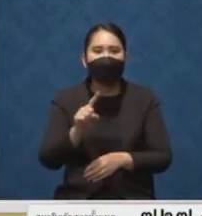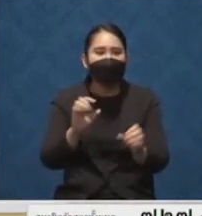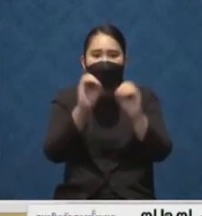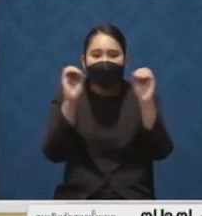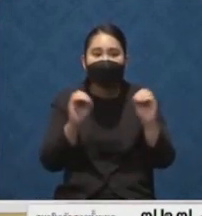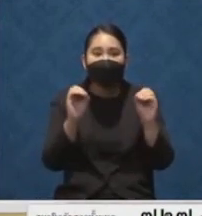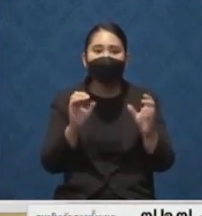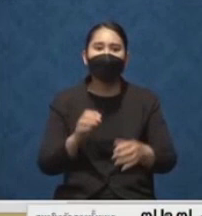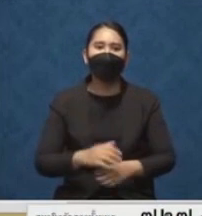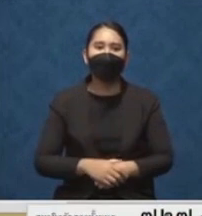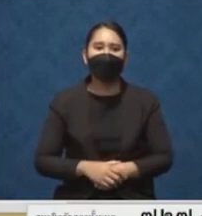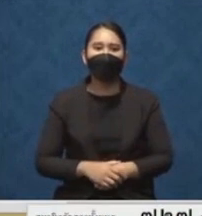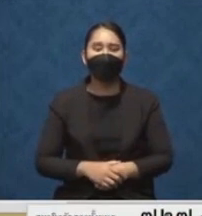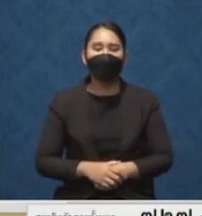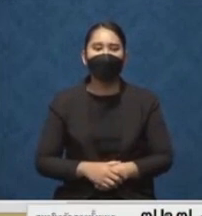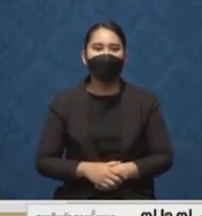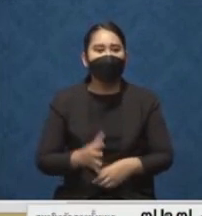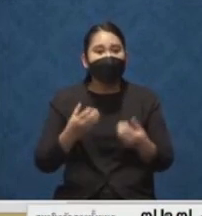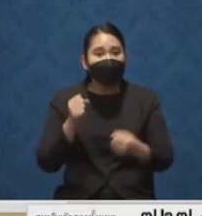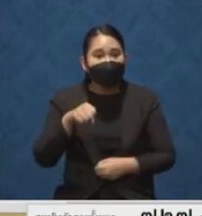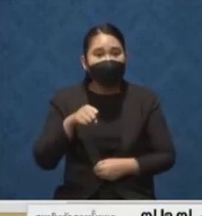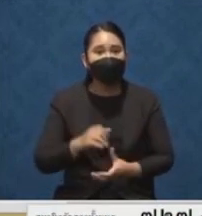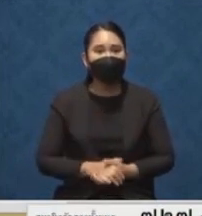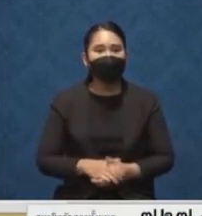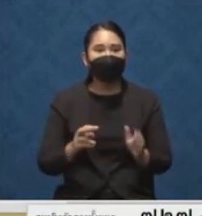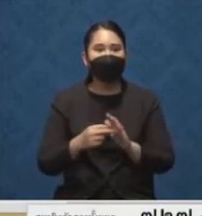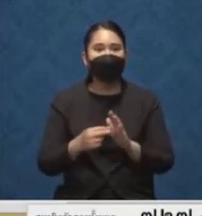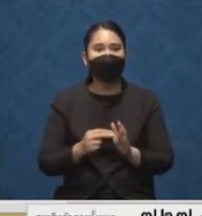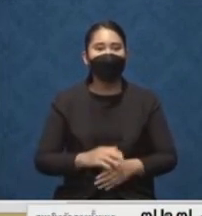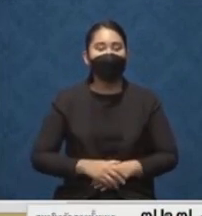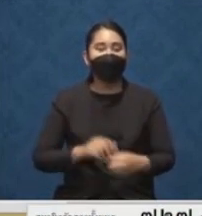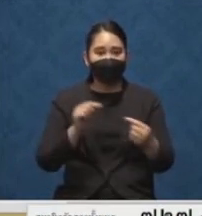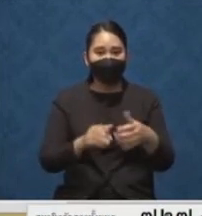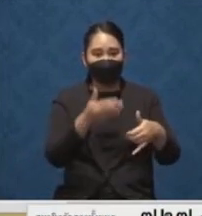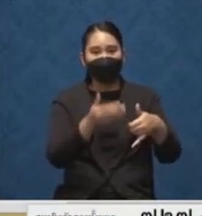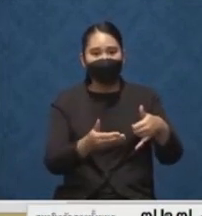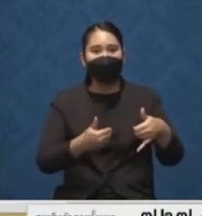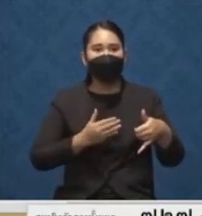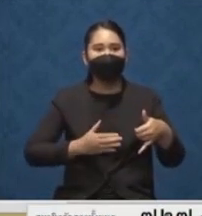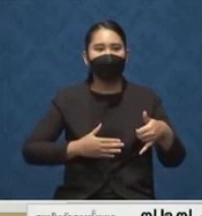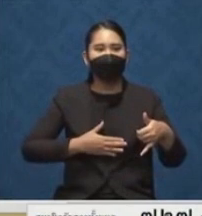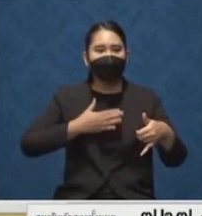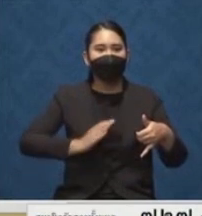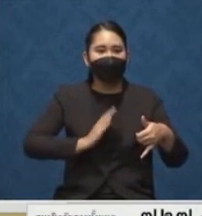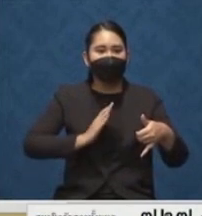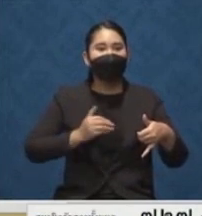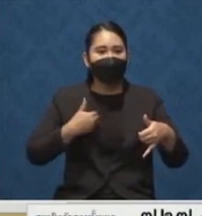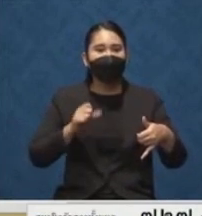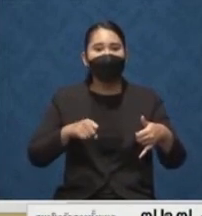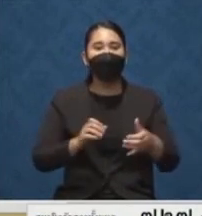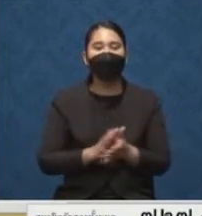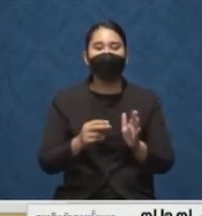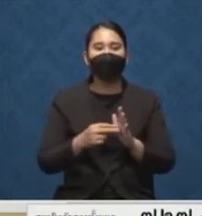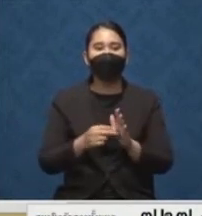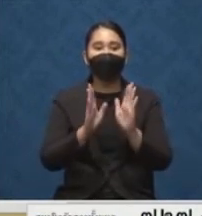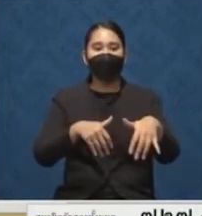แนนเดียว คืออันนี้เขาก ็อันนี้เหรอคะที่เรียกตัวเองว่าเป็นคนที่มีวุฒิภาวะ ก็อาจจะ อันนี้มันสมควรไหมคะ